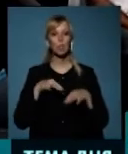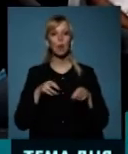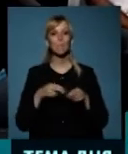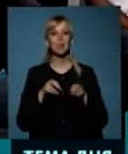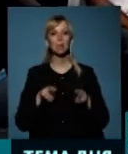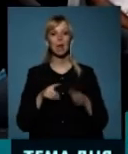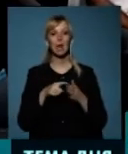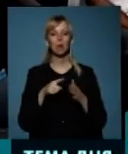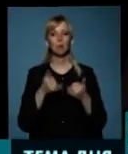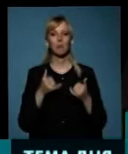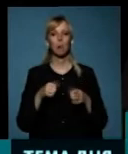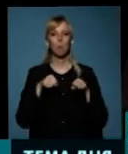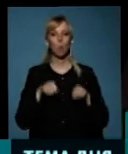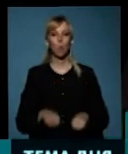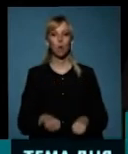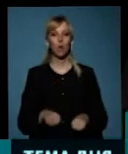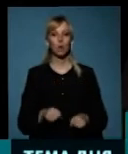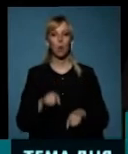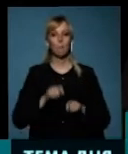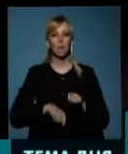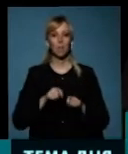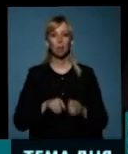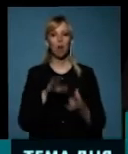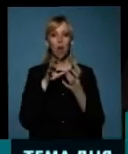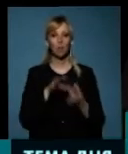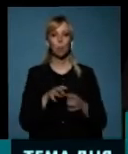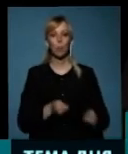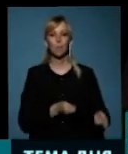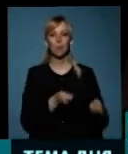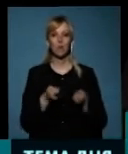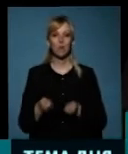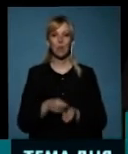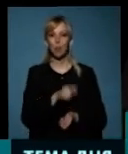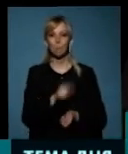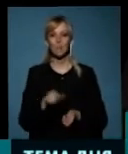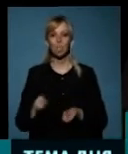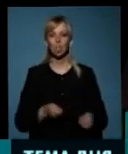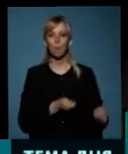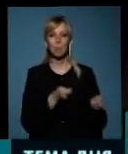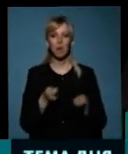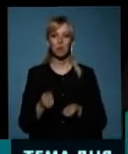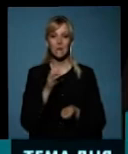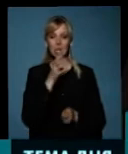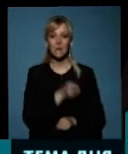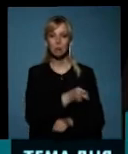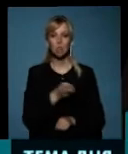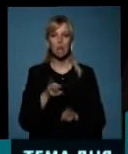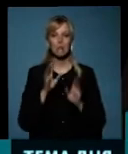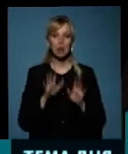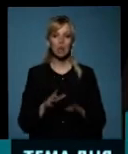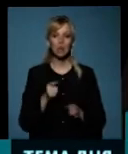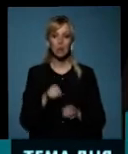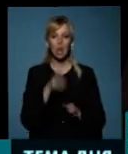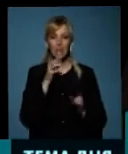Укртрансбезпека наділена повноваженнями перевіряти автобусні перевезення, пасажирські перевезення. І під час, не тільки в